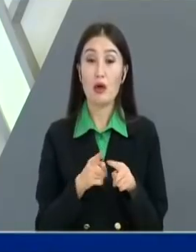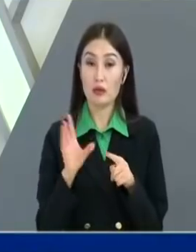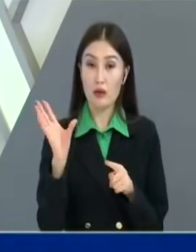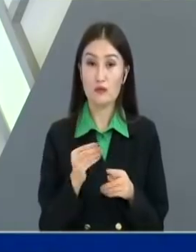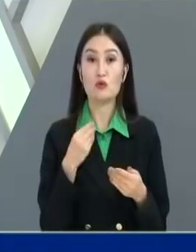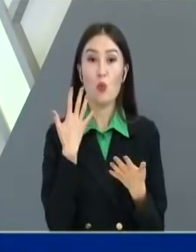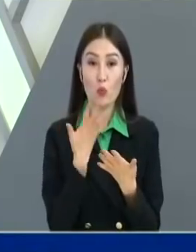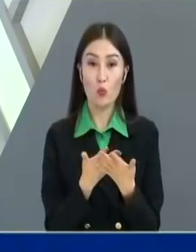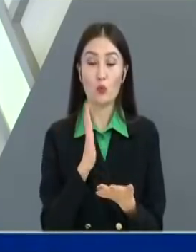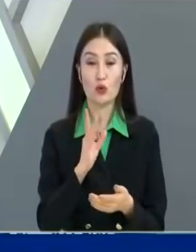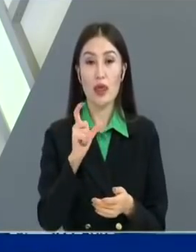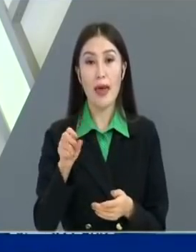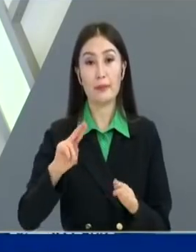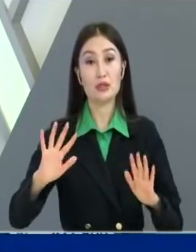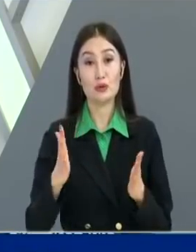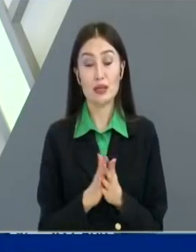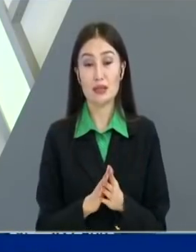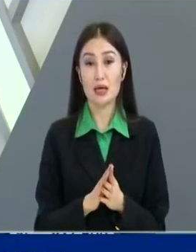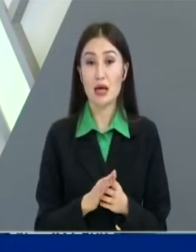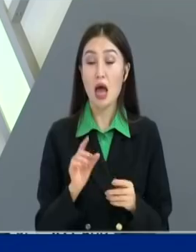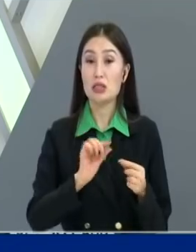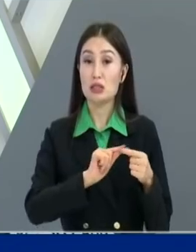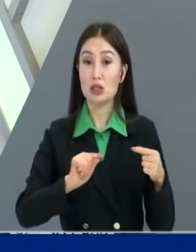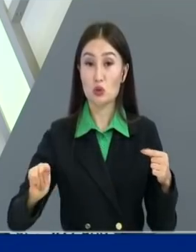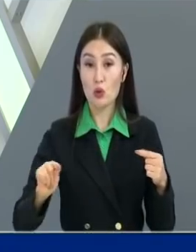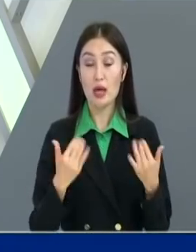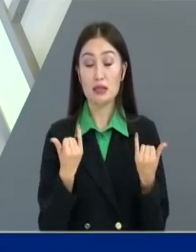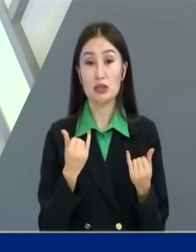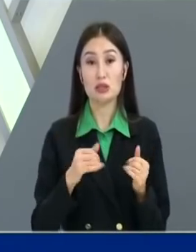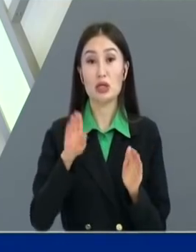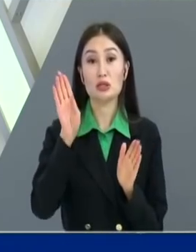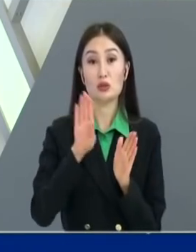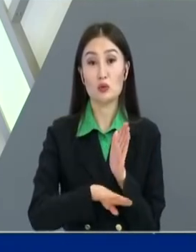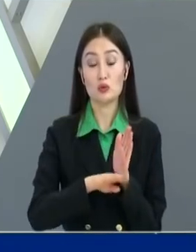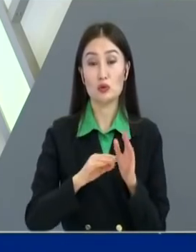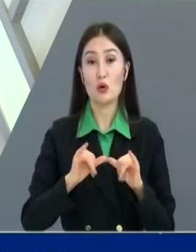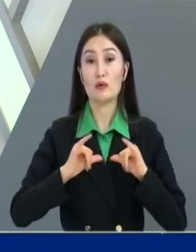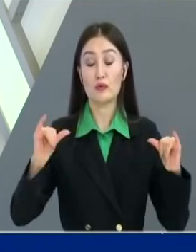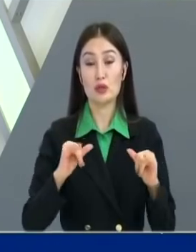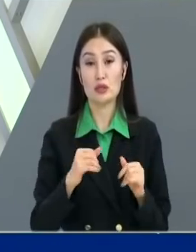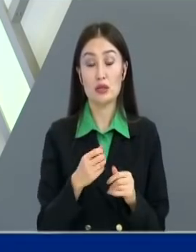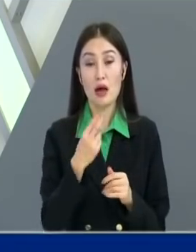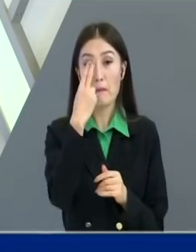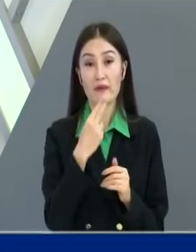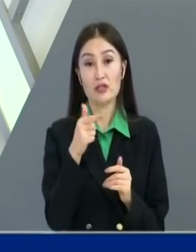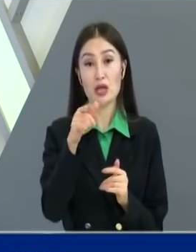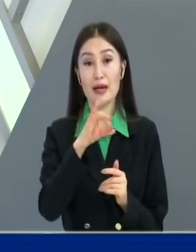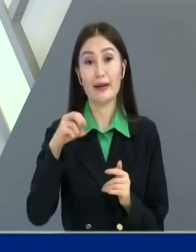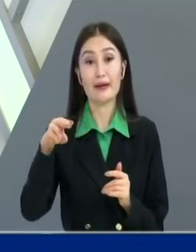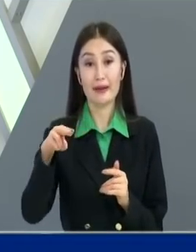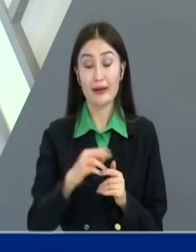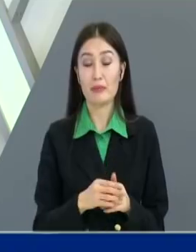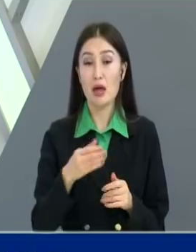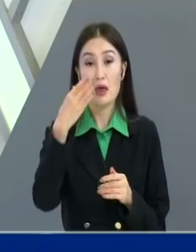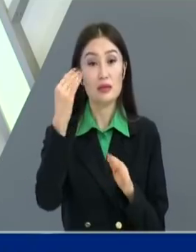будет отражаться на эпидемиологической ситуации. Сказывается и сезонно. Сейчас обостряется обычный грипп. Потому Минздрав призывает не забывать об элементарных